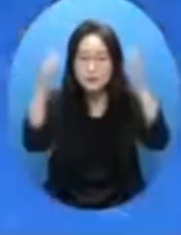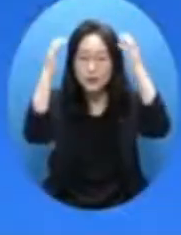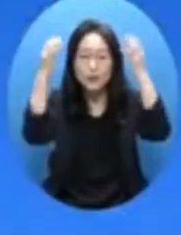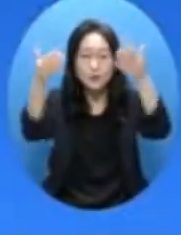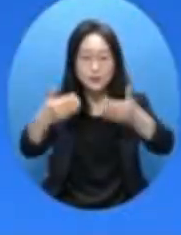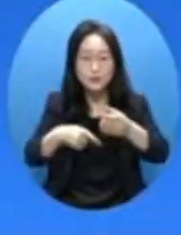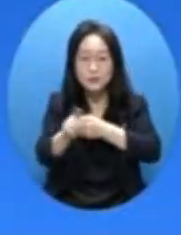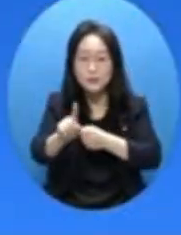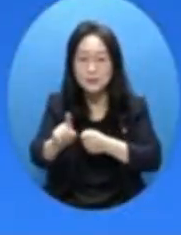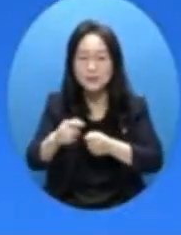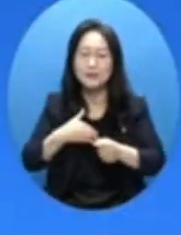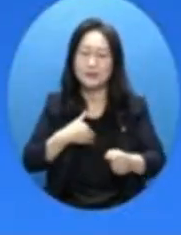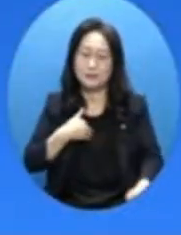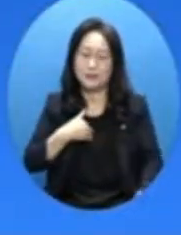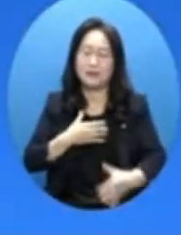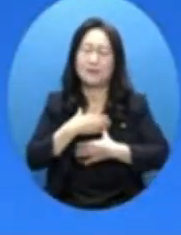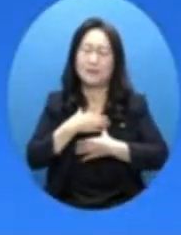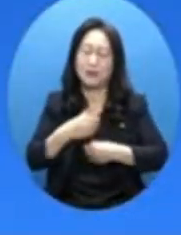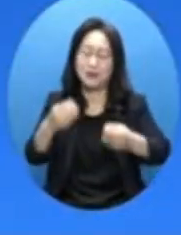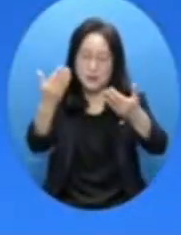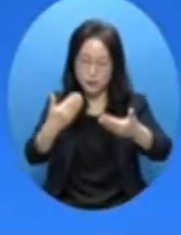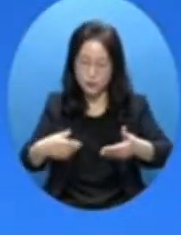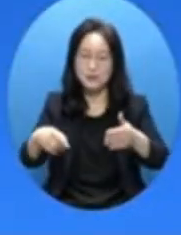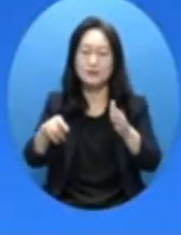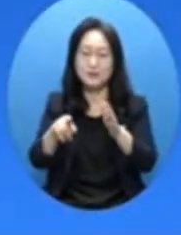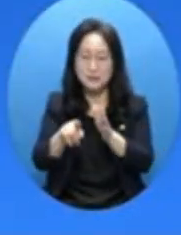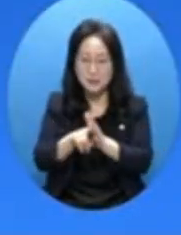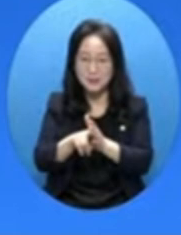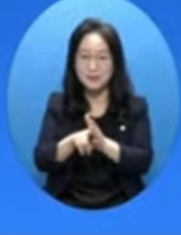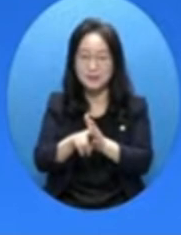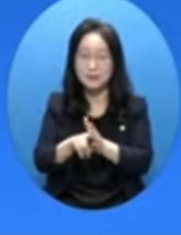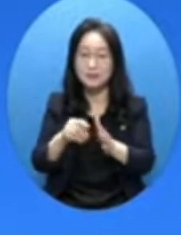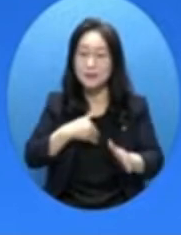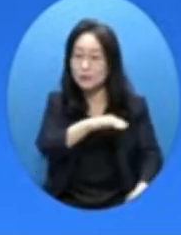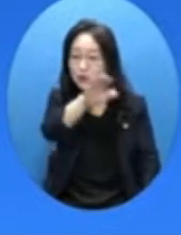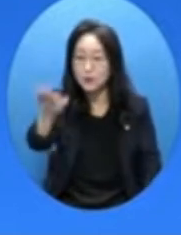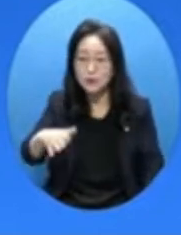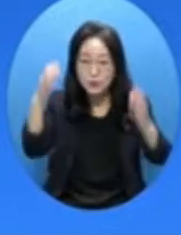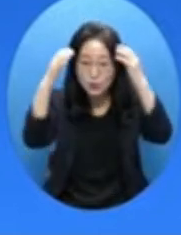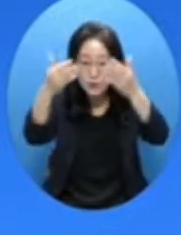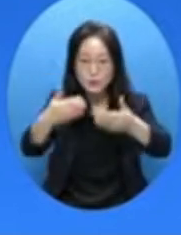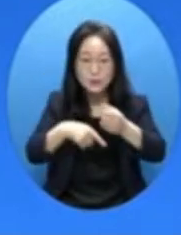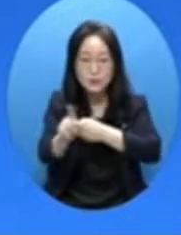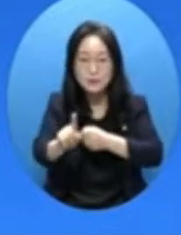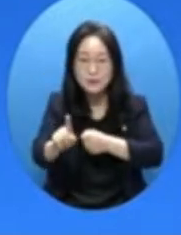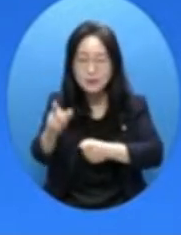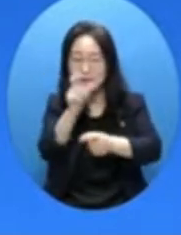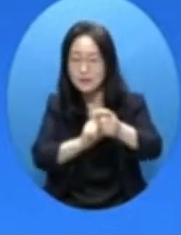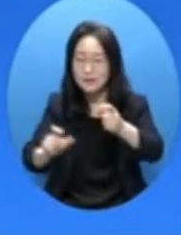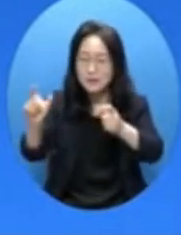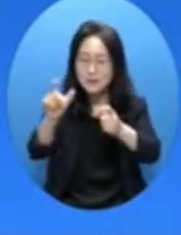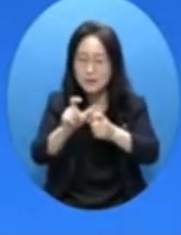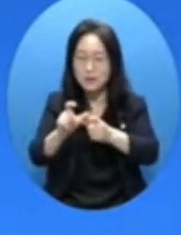것은 내게 평안함을 주기 위함입니다. 우리에게 고난을 주신 것은 궁극적으로 우리에게 더 나은